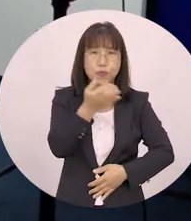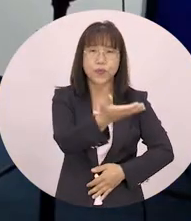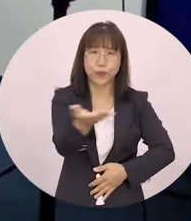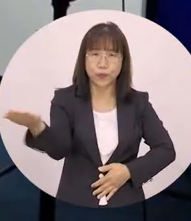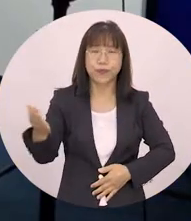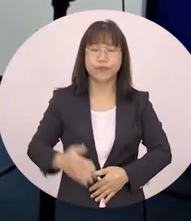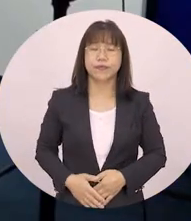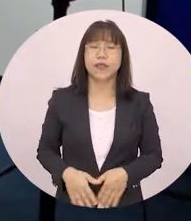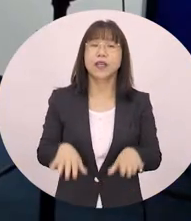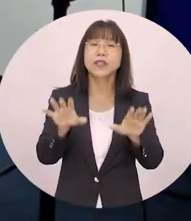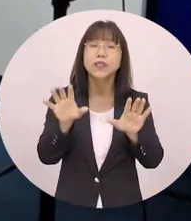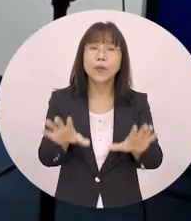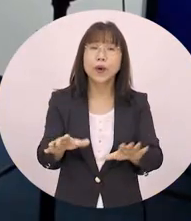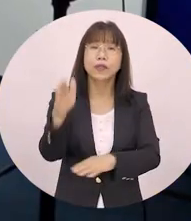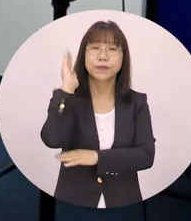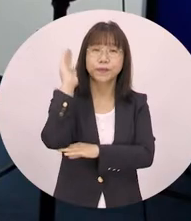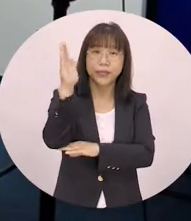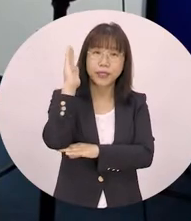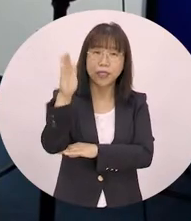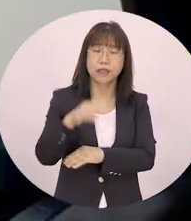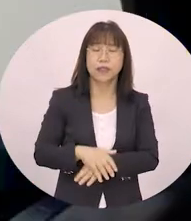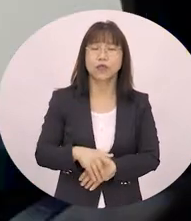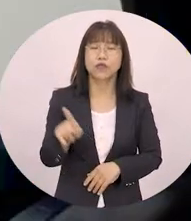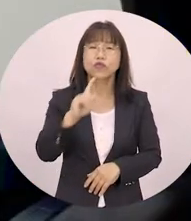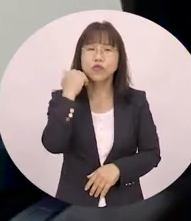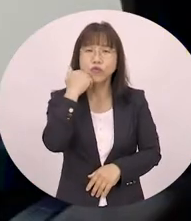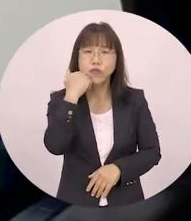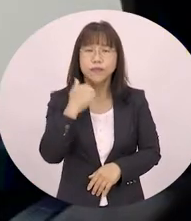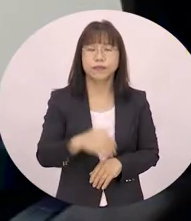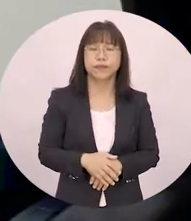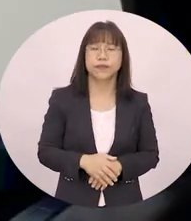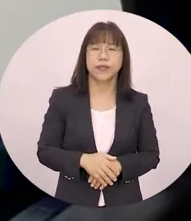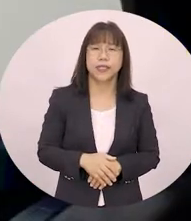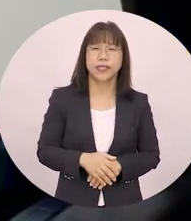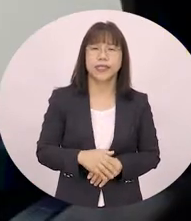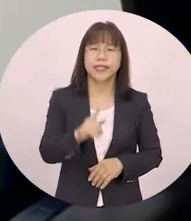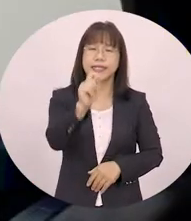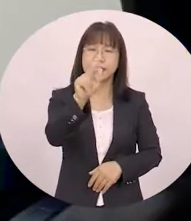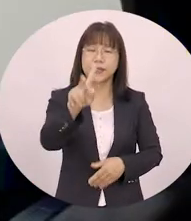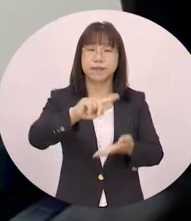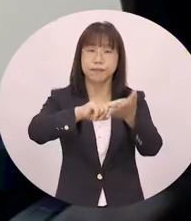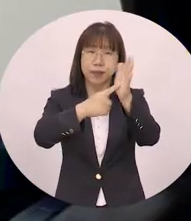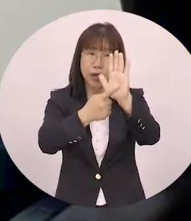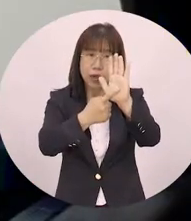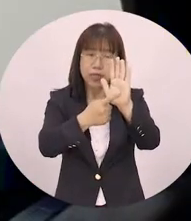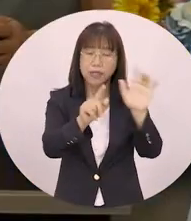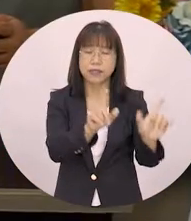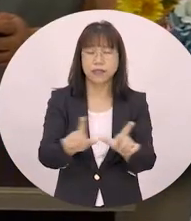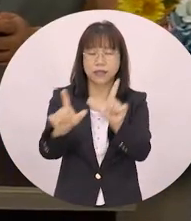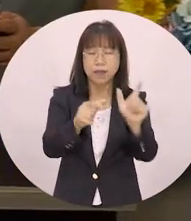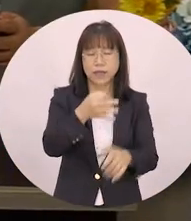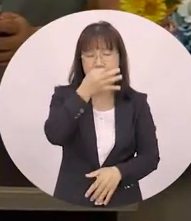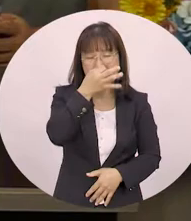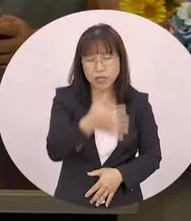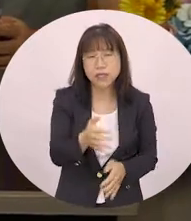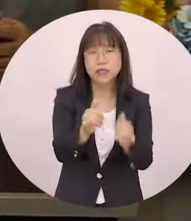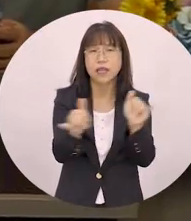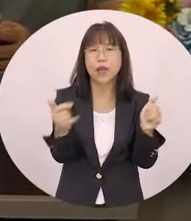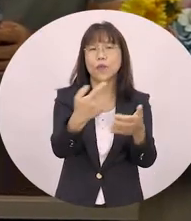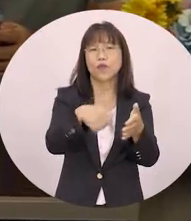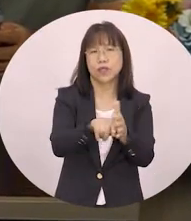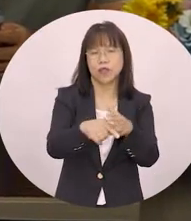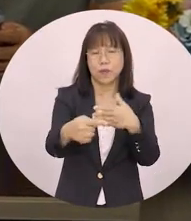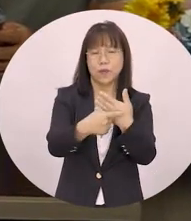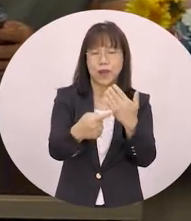이번 제157회 강서 지식비타민 강좌에는 양식의 양식, 차이나는 클래스 등에 출연해 삶의 과제들로 힘들어하는